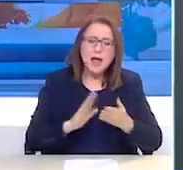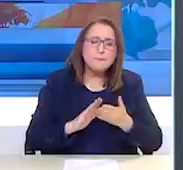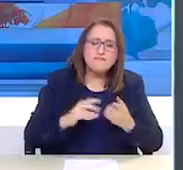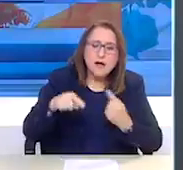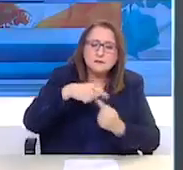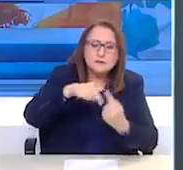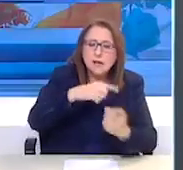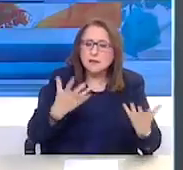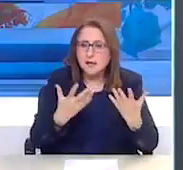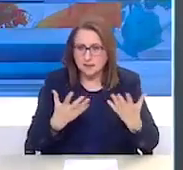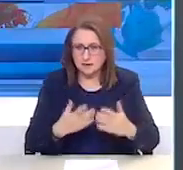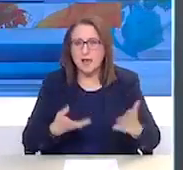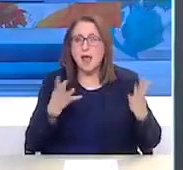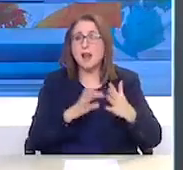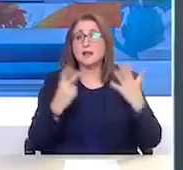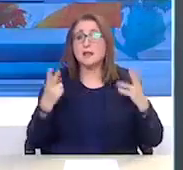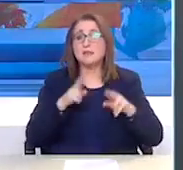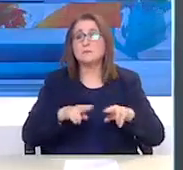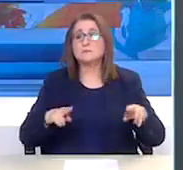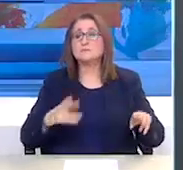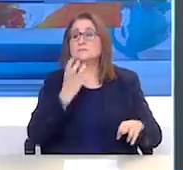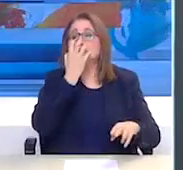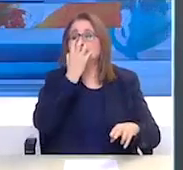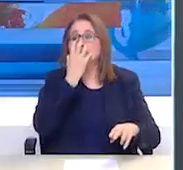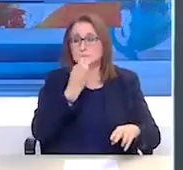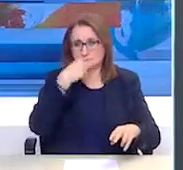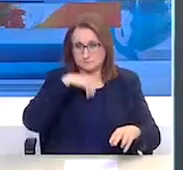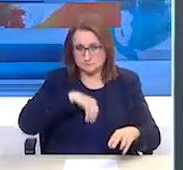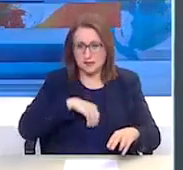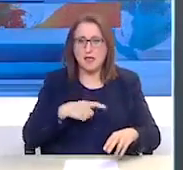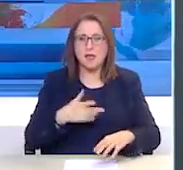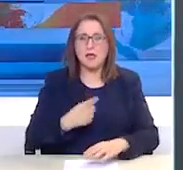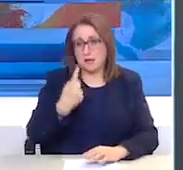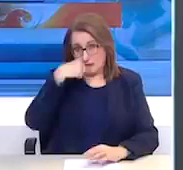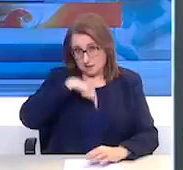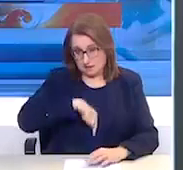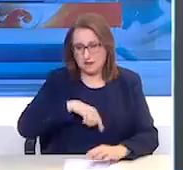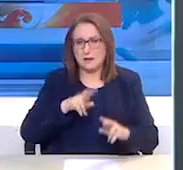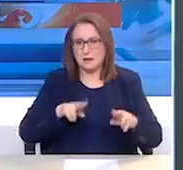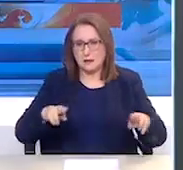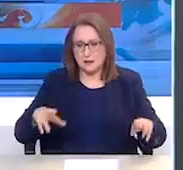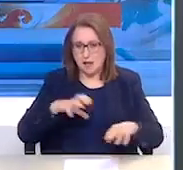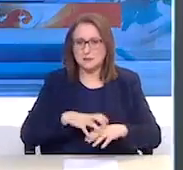92 συμπολίτες μας νοσηλεύονται διασωληνωμένοι. Η διάμεση ηλικία τους είναι 66 ετών.